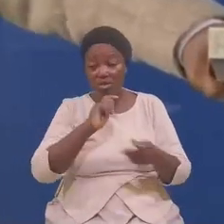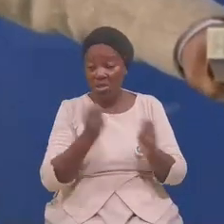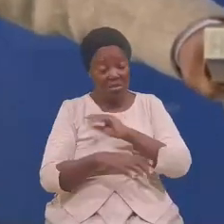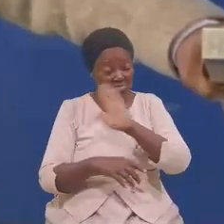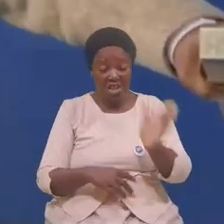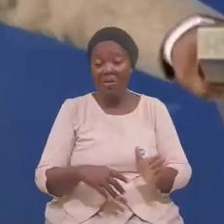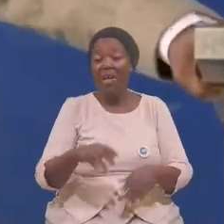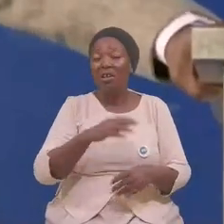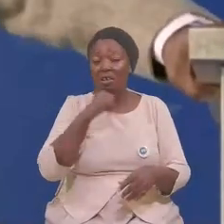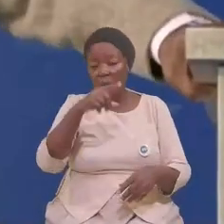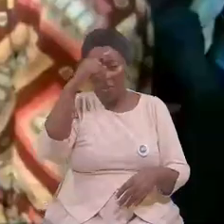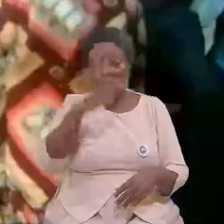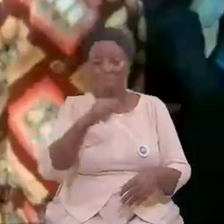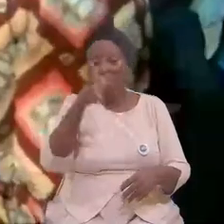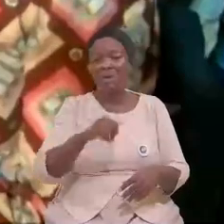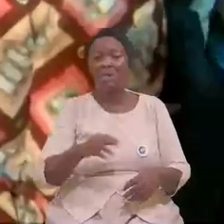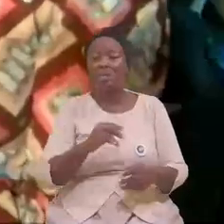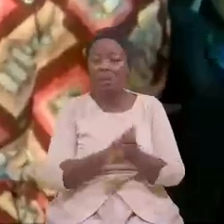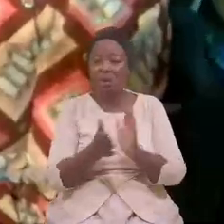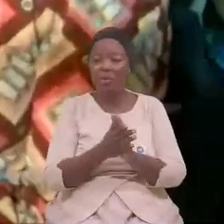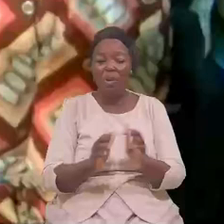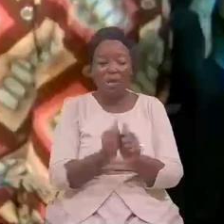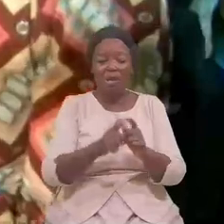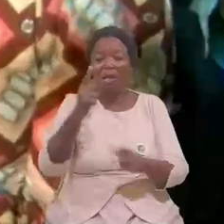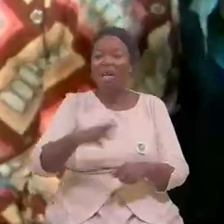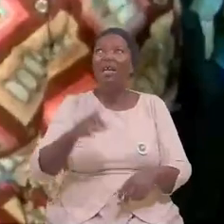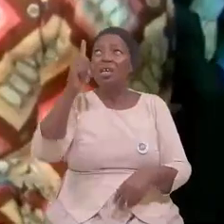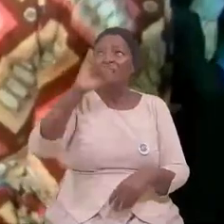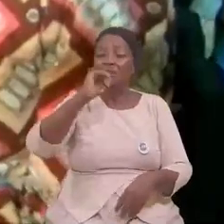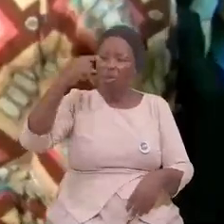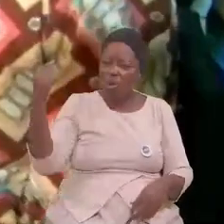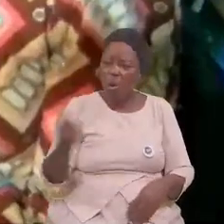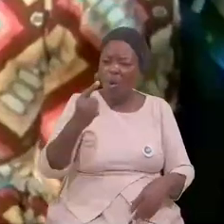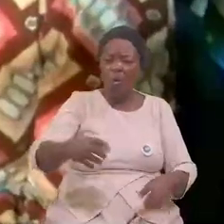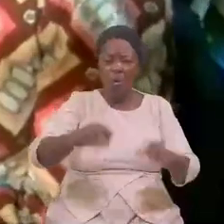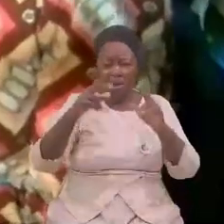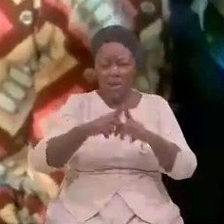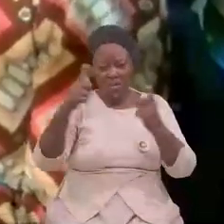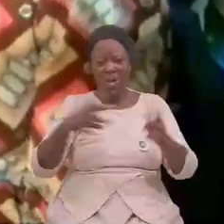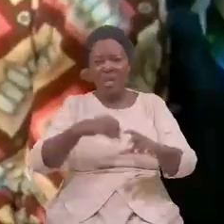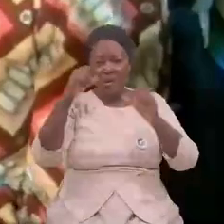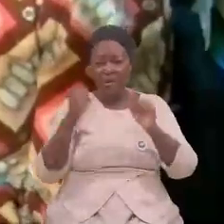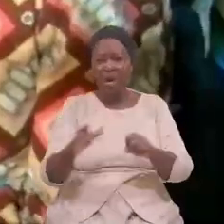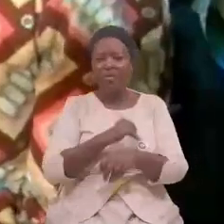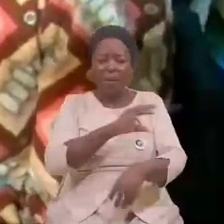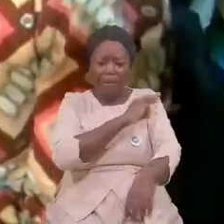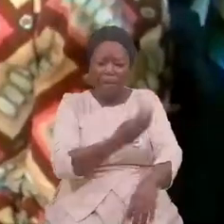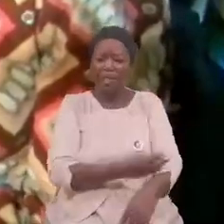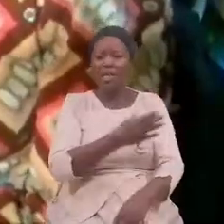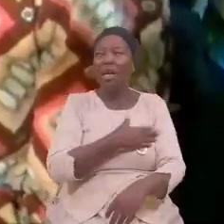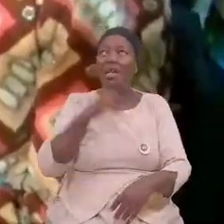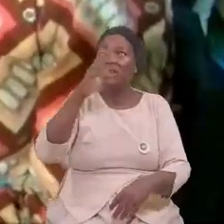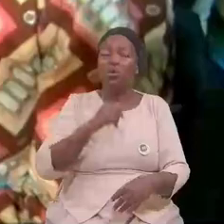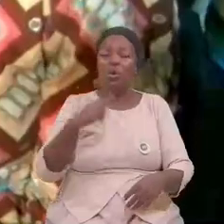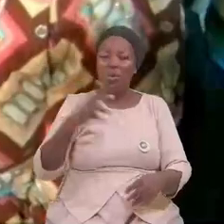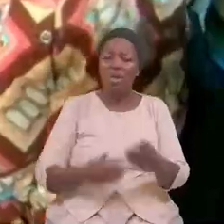plus grand, il est toujours puissant, il est toujours fort, il est toujours le Dieu très haut,